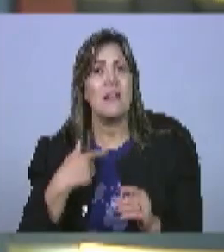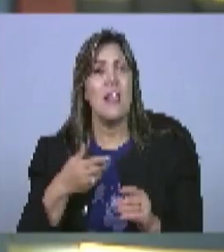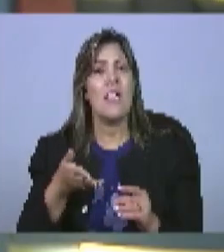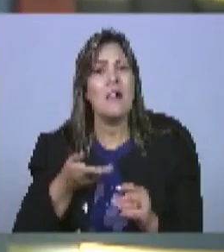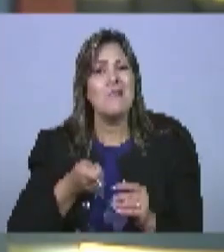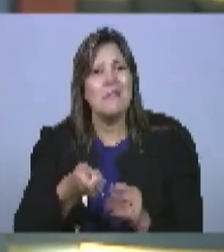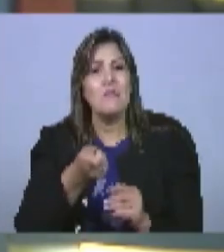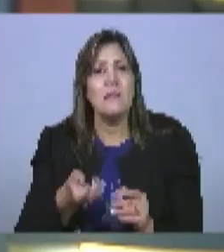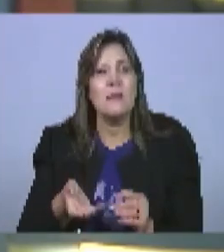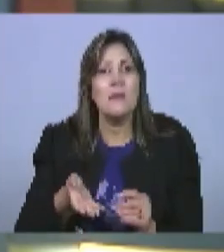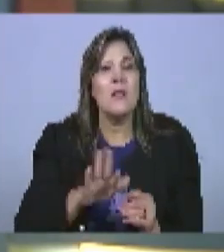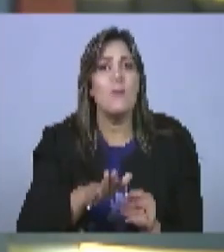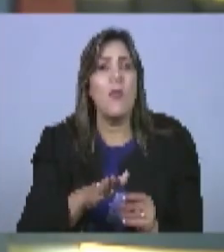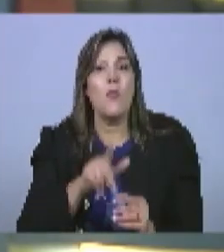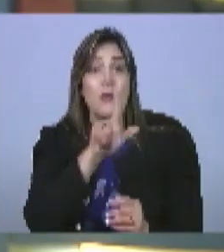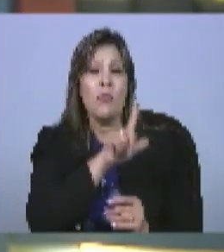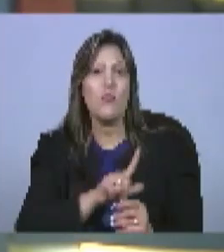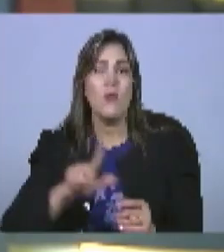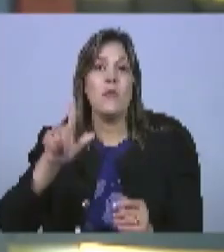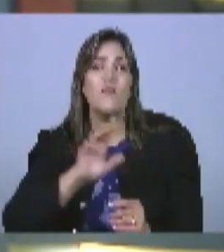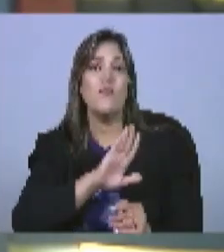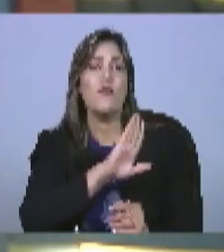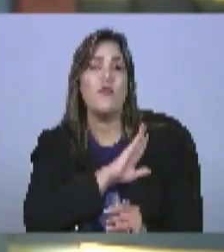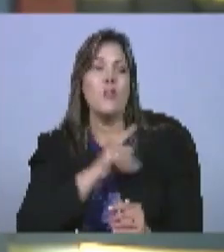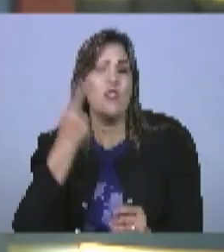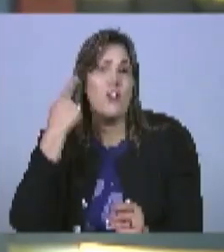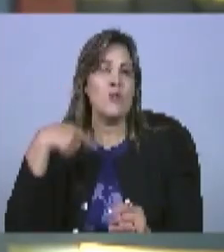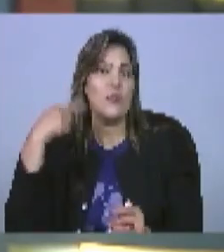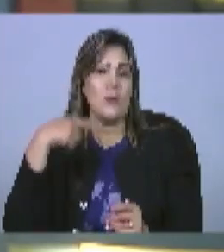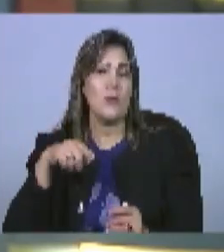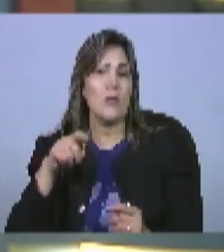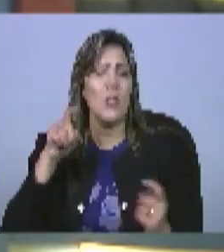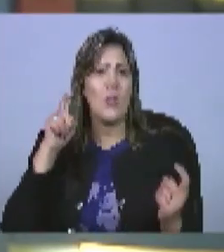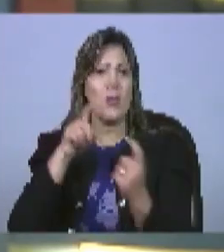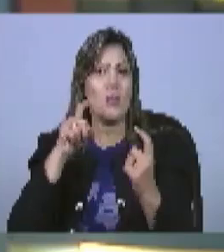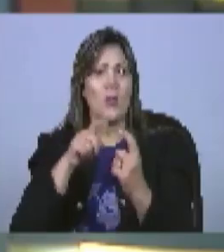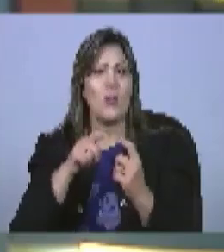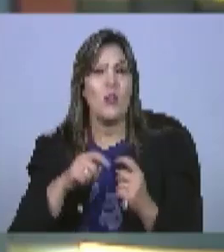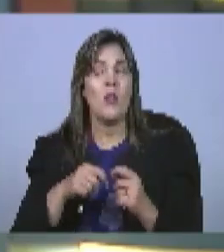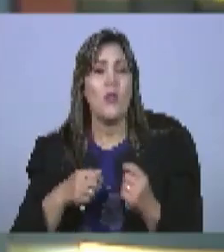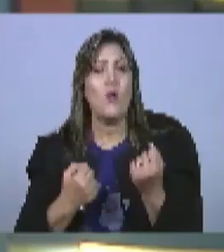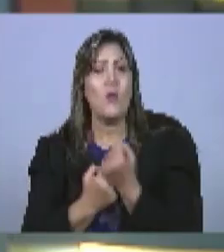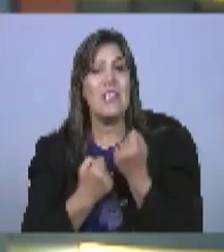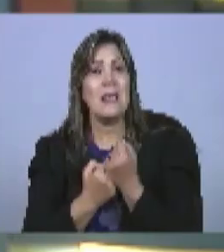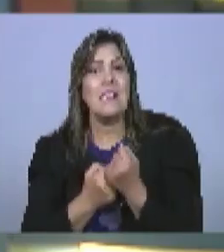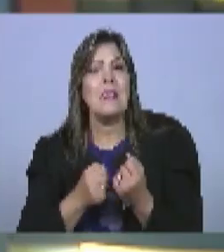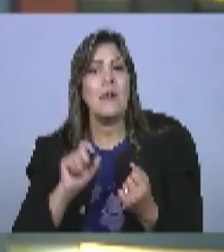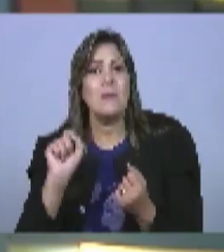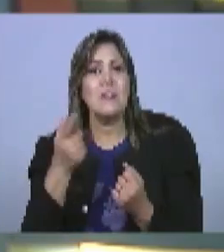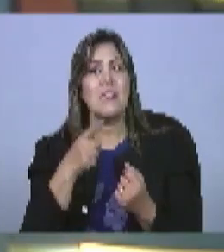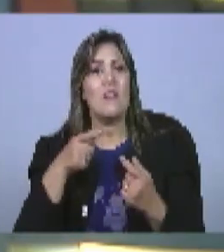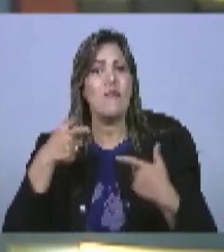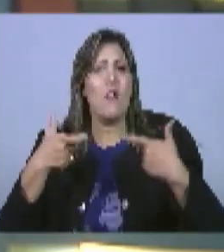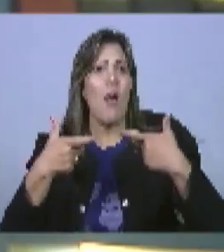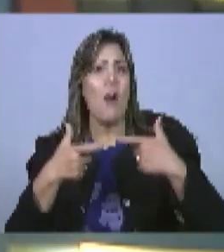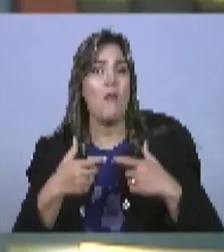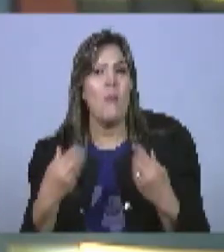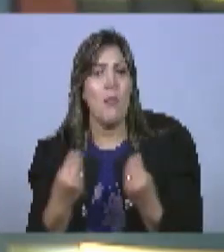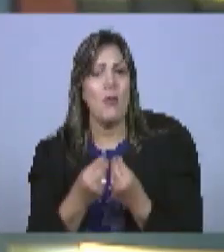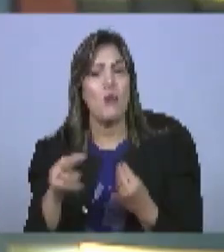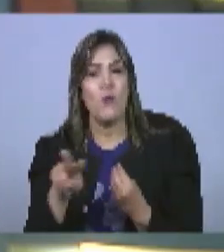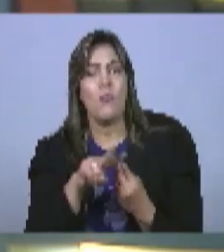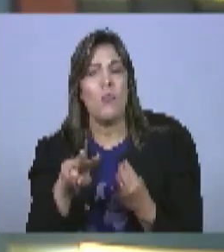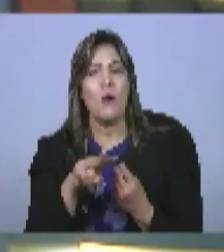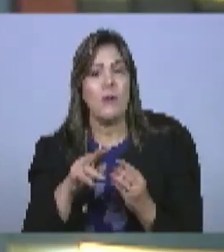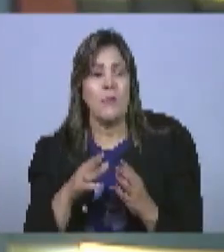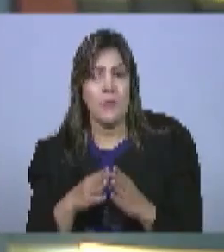الجيش السوداني الذي يخوض هذه الحرب ضد قوات الدعم السريع او ان هم الاثنين بيحاربوا بعض مصادر